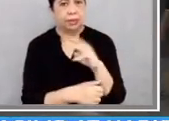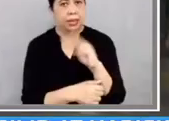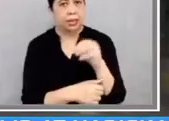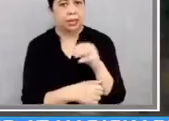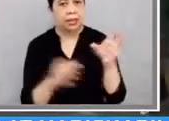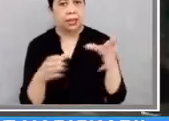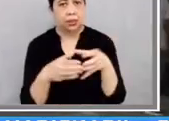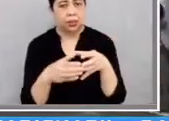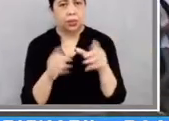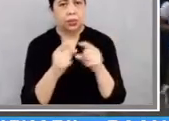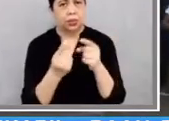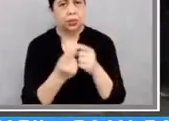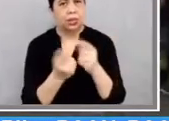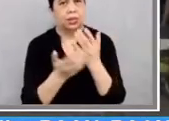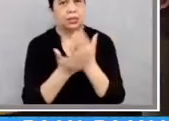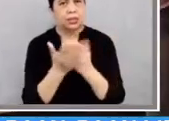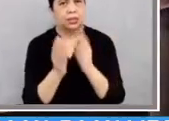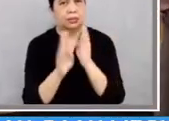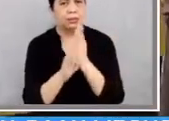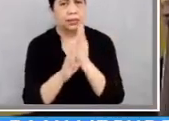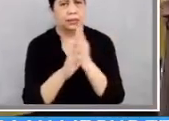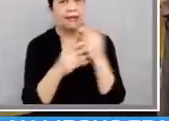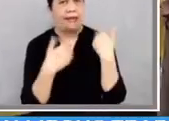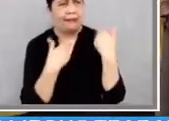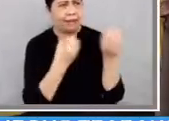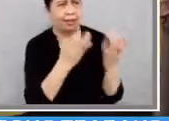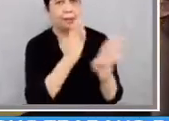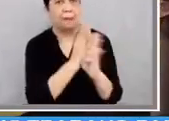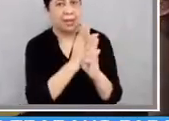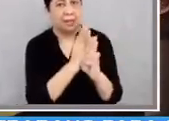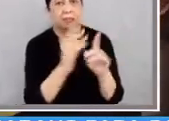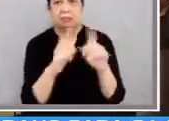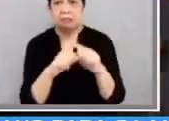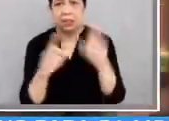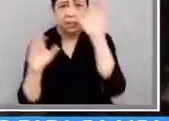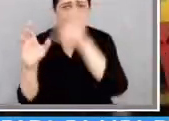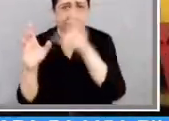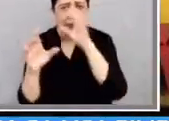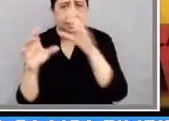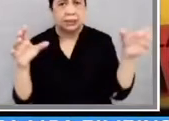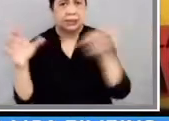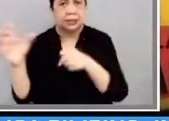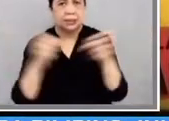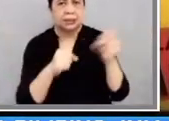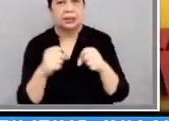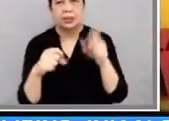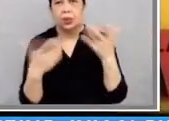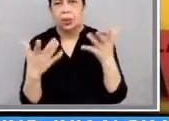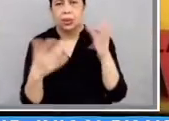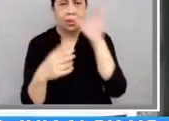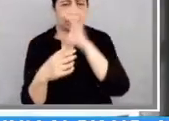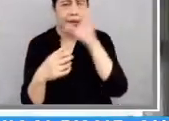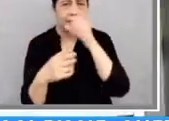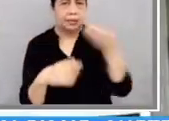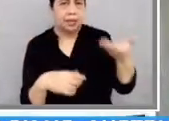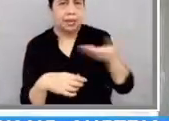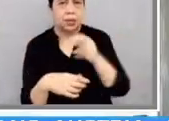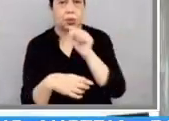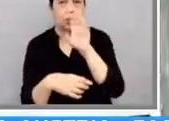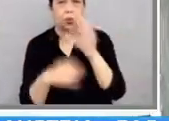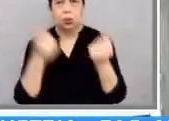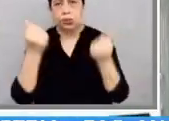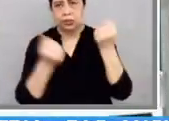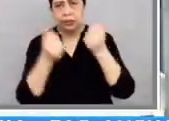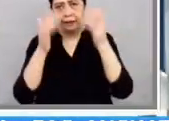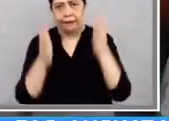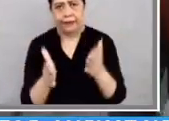may mga bus unit naman daw sana pero hirap silang mag-deploy dahil hindi sila makapag-hire ng mga bagong driver.